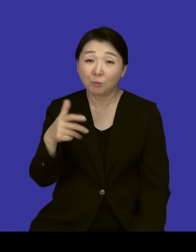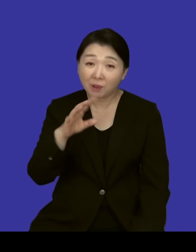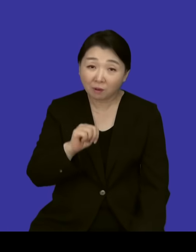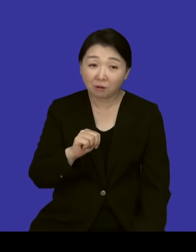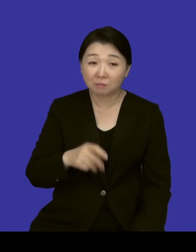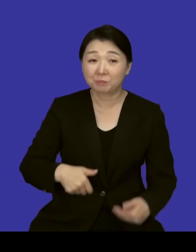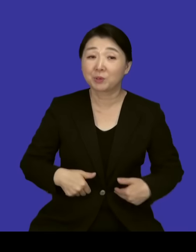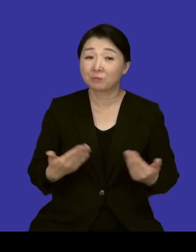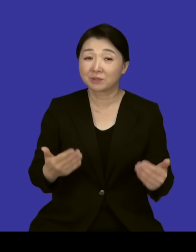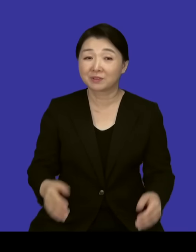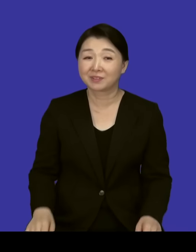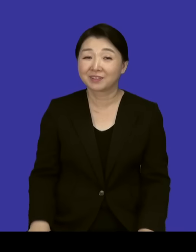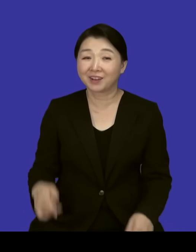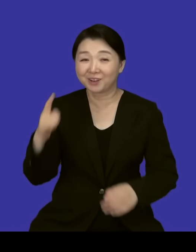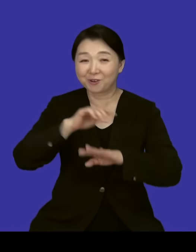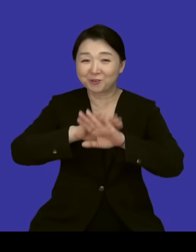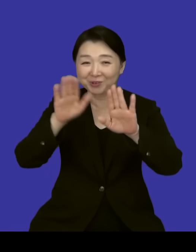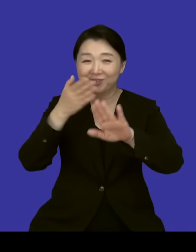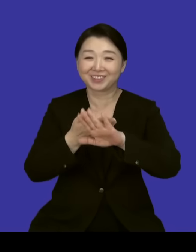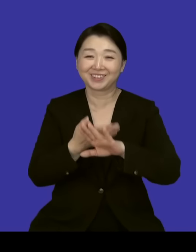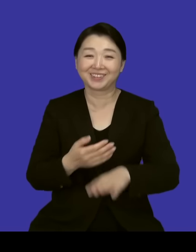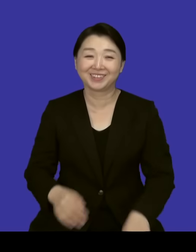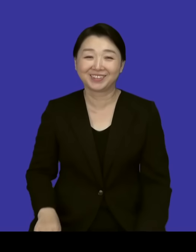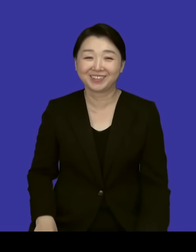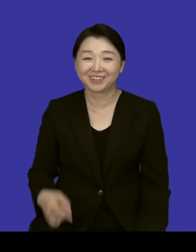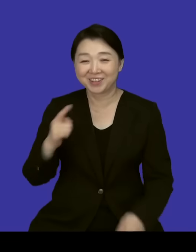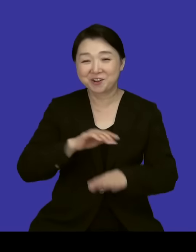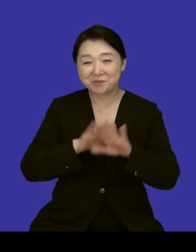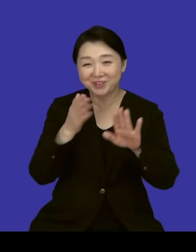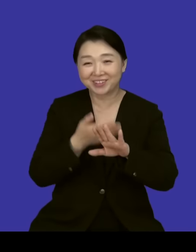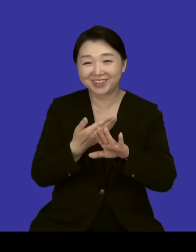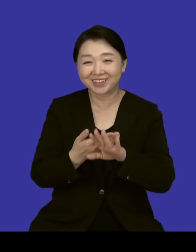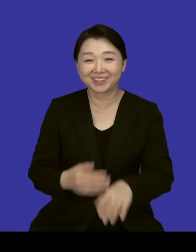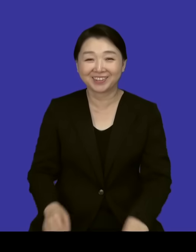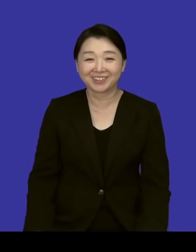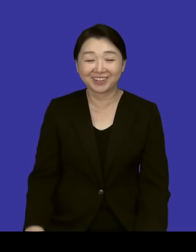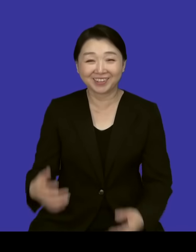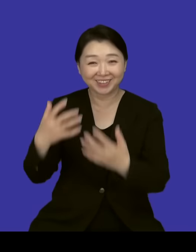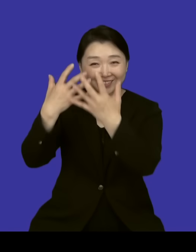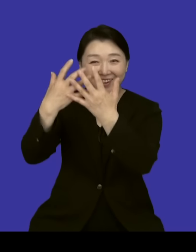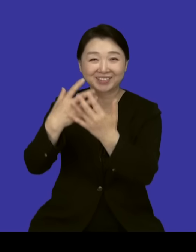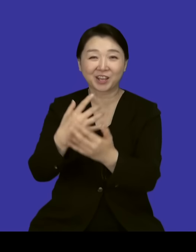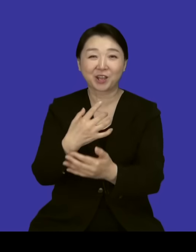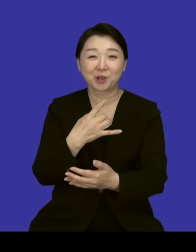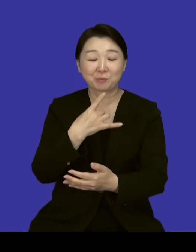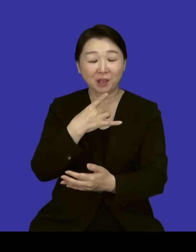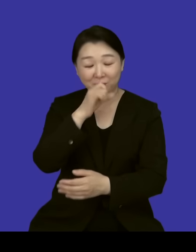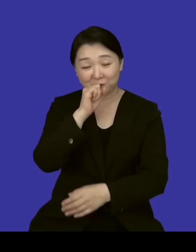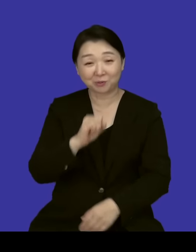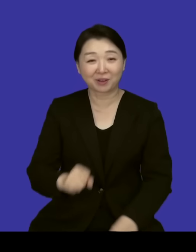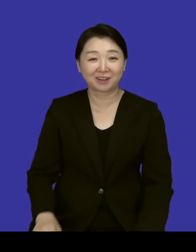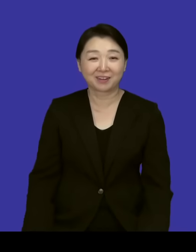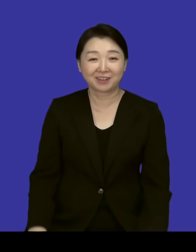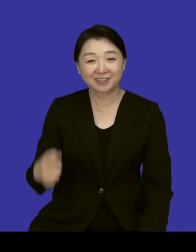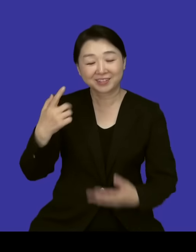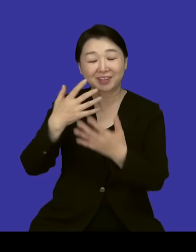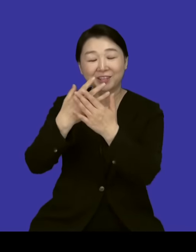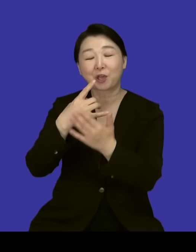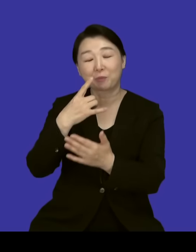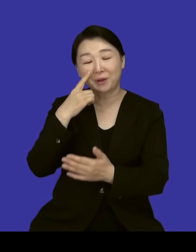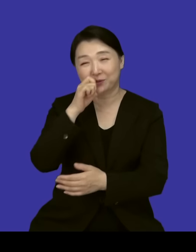필요 없죠, 사실은. 표정이 확 피네. 표정이 확 피네. 아니, 상상만 해도 난 좋죠. 상상도 안 해봤는데. 상상만 해도